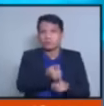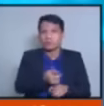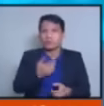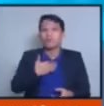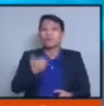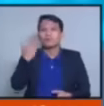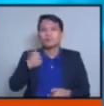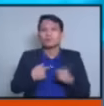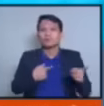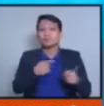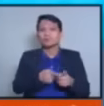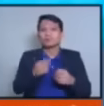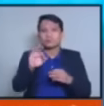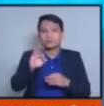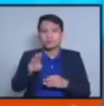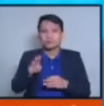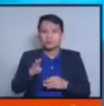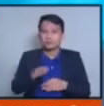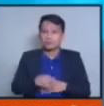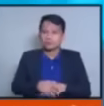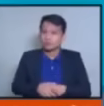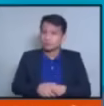ko? Halos lahat ng Facebook mahanap ko.